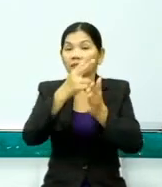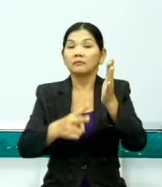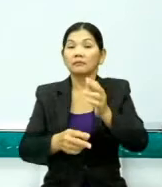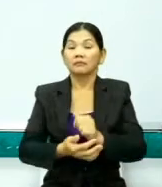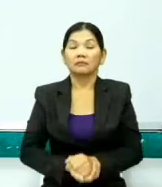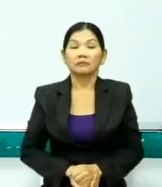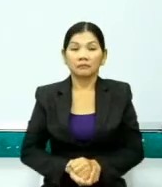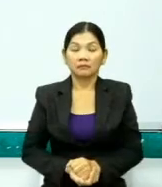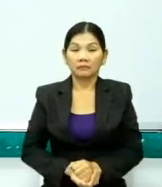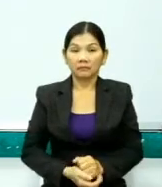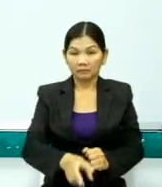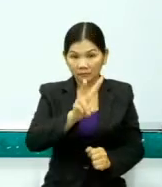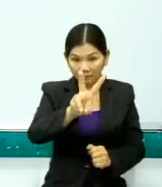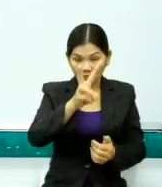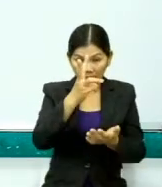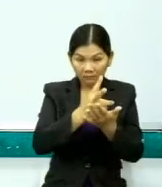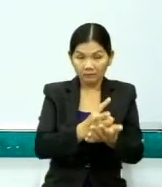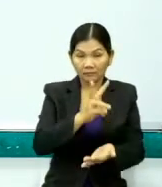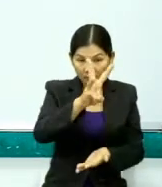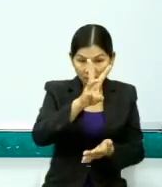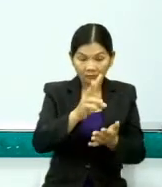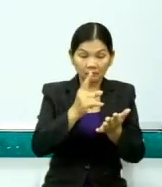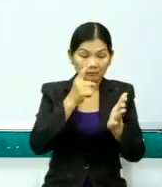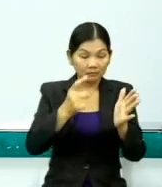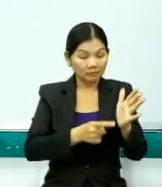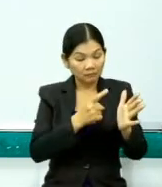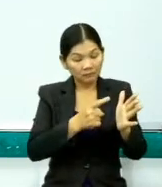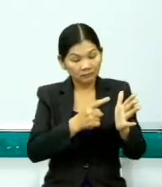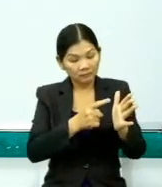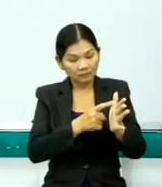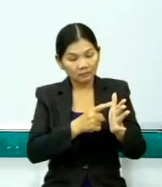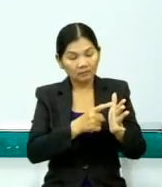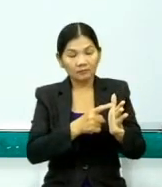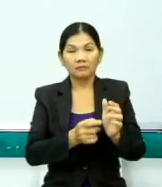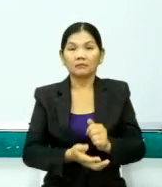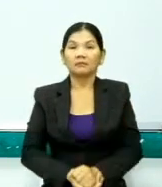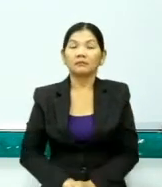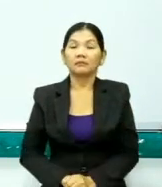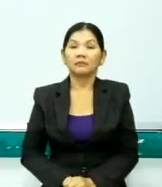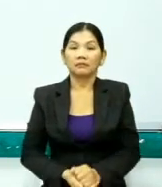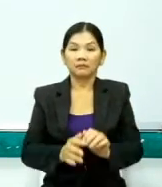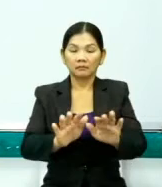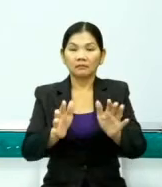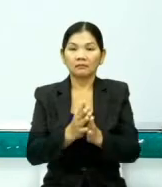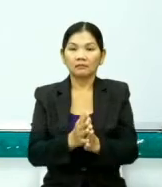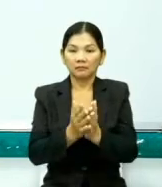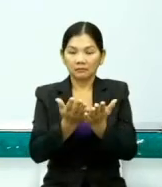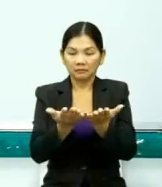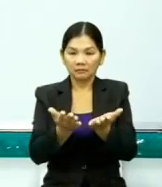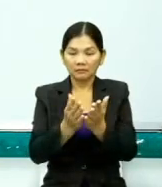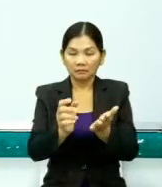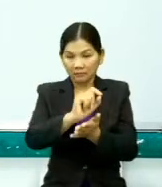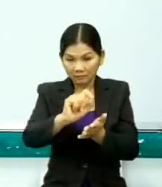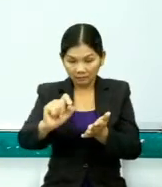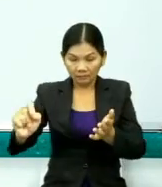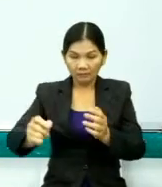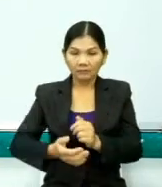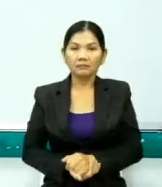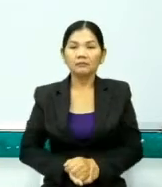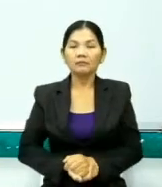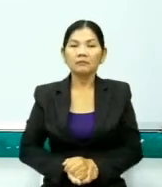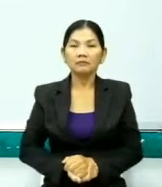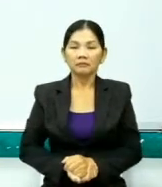chà mẹ riêng tị bày dưỡng cứ sạ sạ ế chà lời con lực sơ phơ sơ xế rồi bỏ